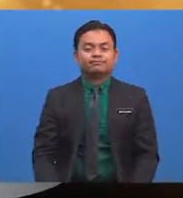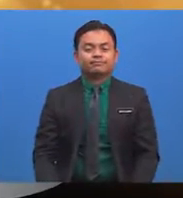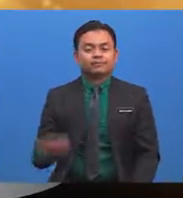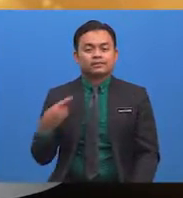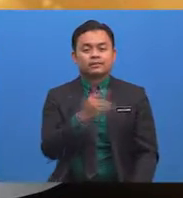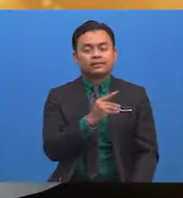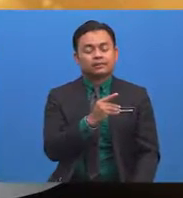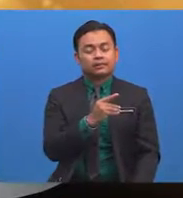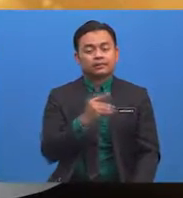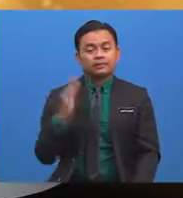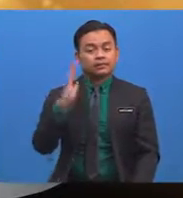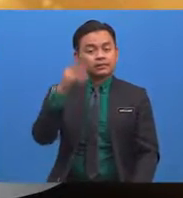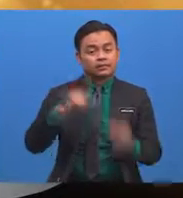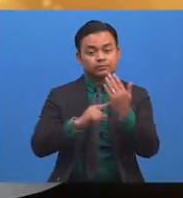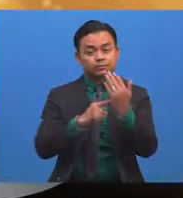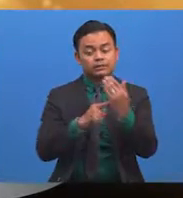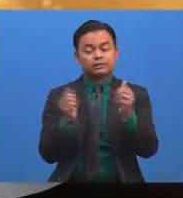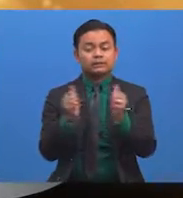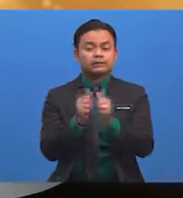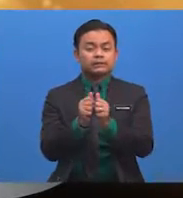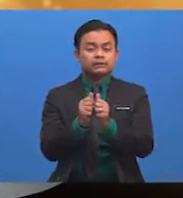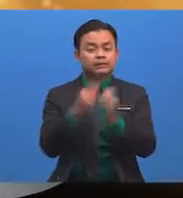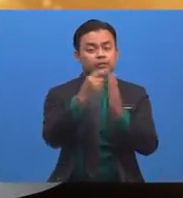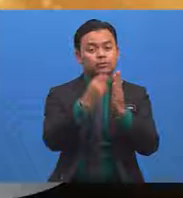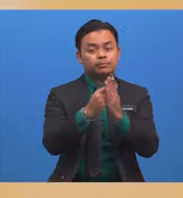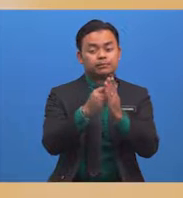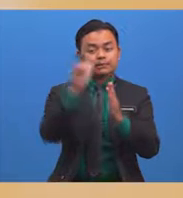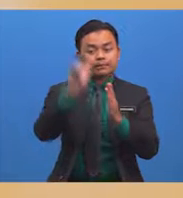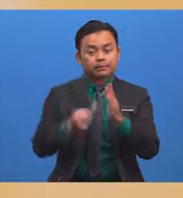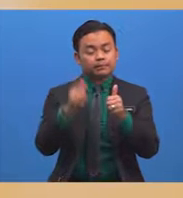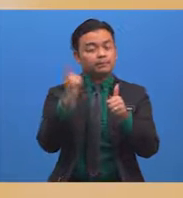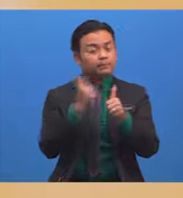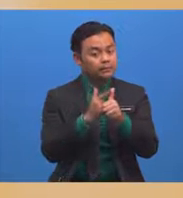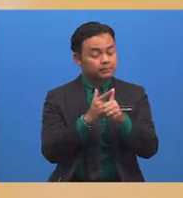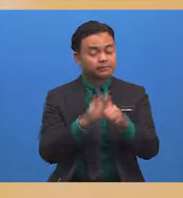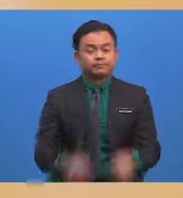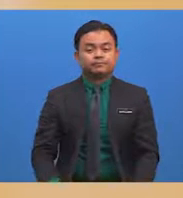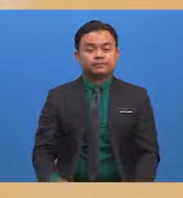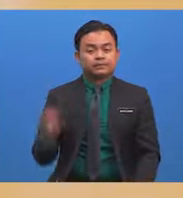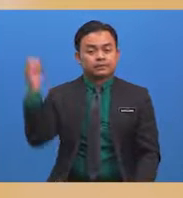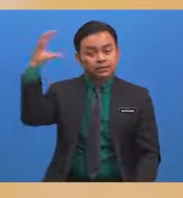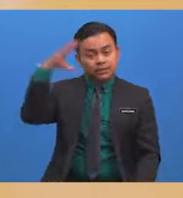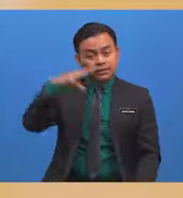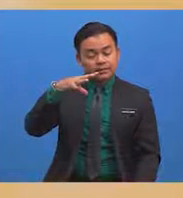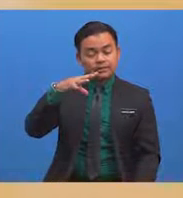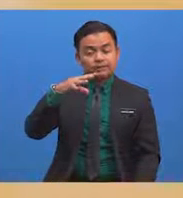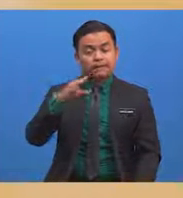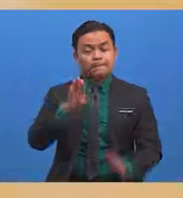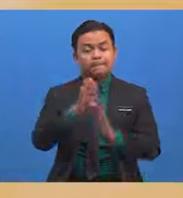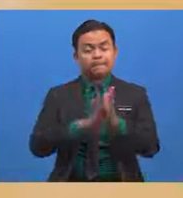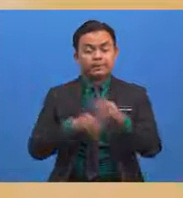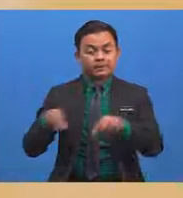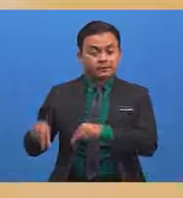kita dengan subtopik yang pertama dulu, iaitu cahaya bergerak